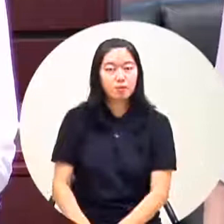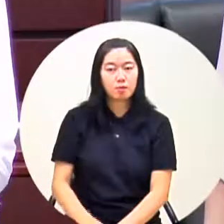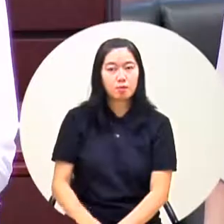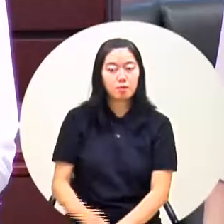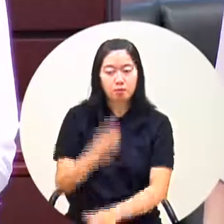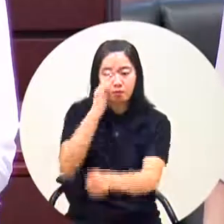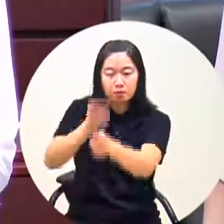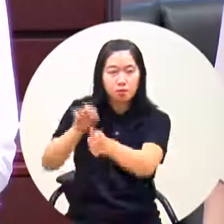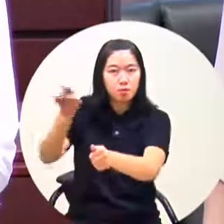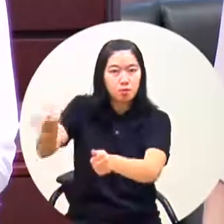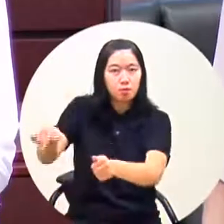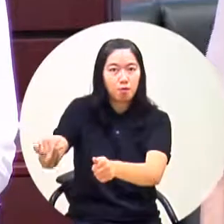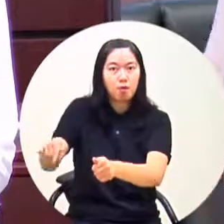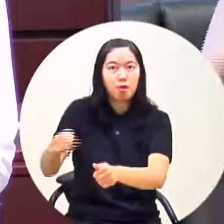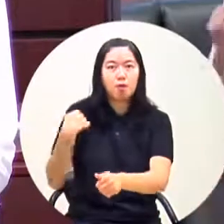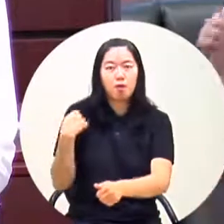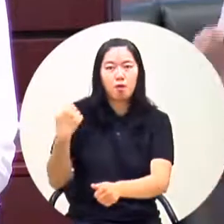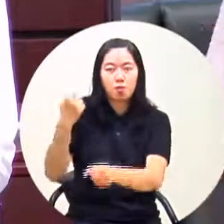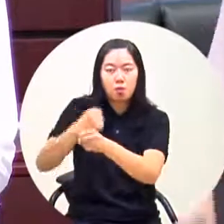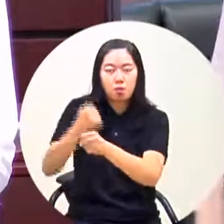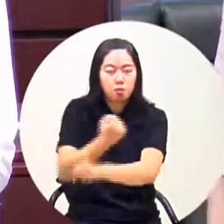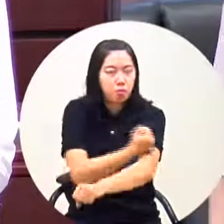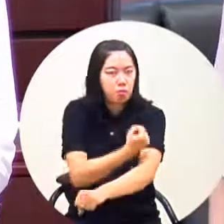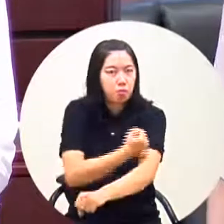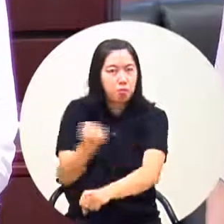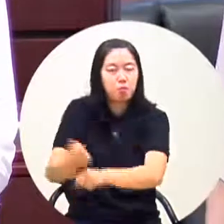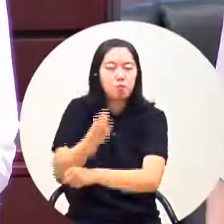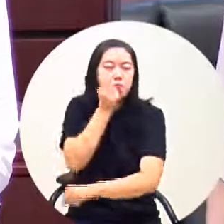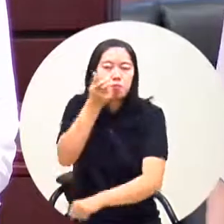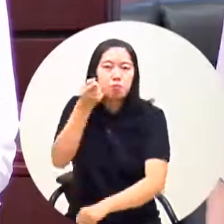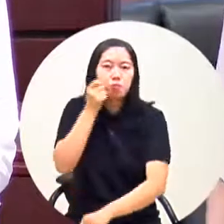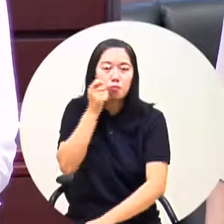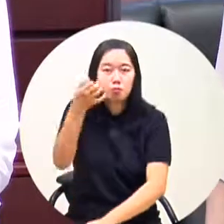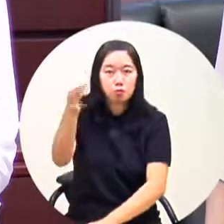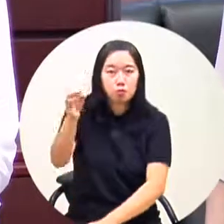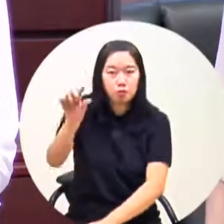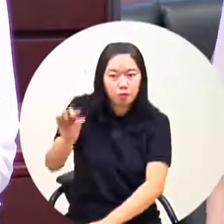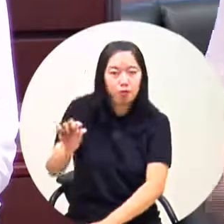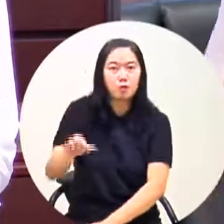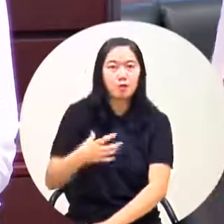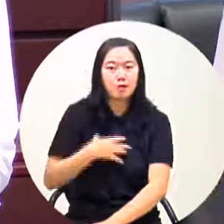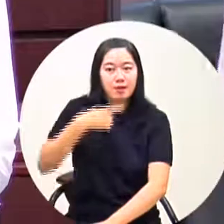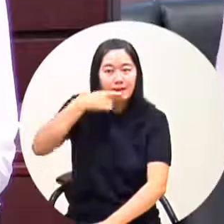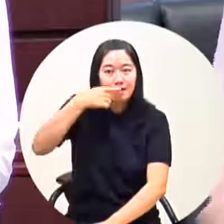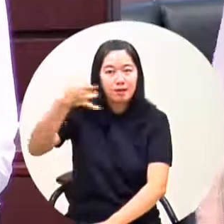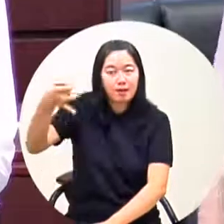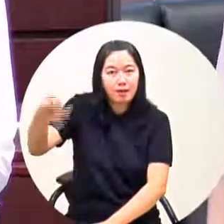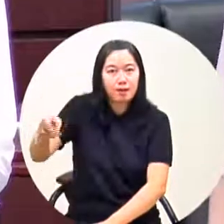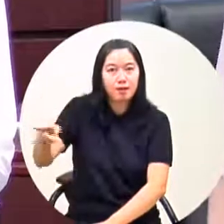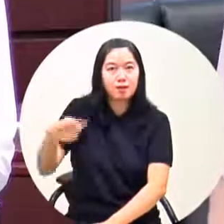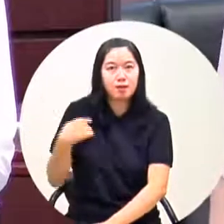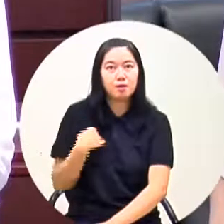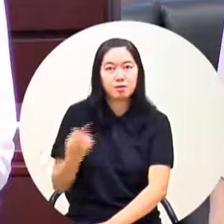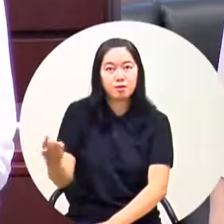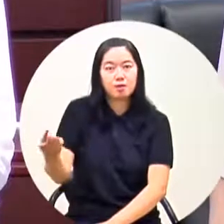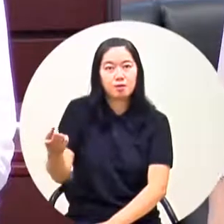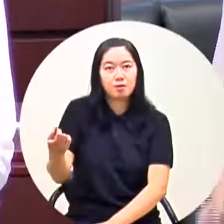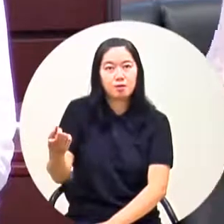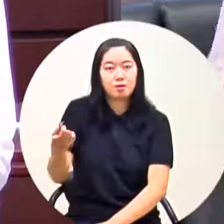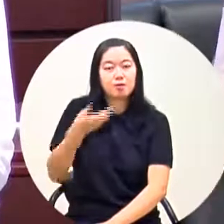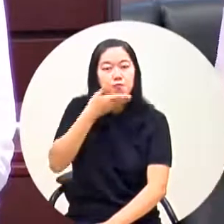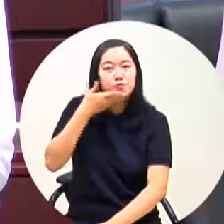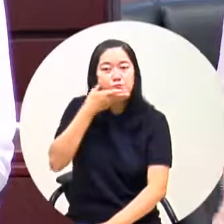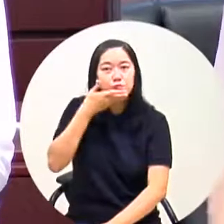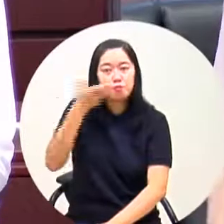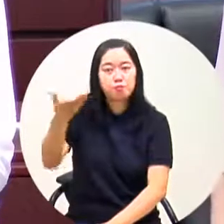低薪的员工，就是你的po文那个对象，他最吃不到，